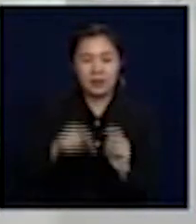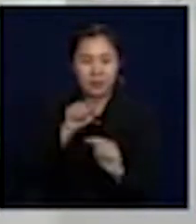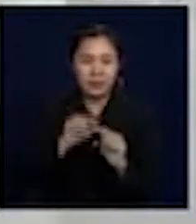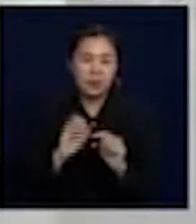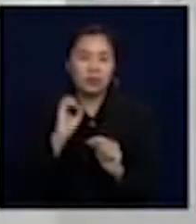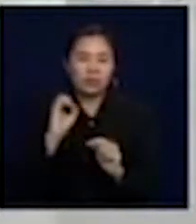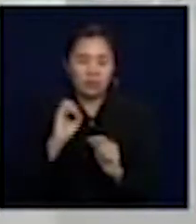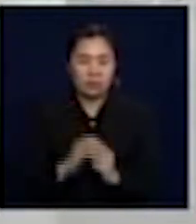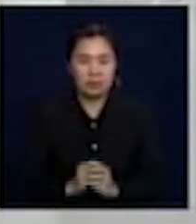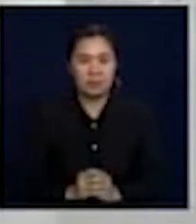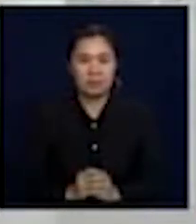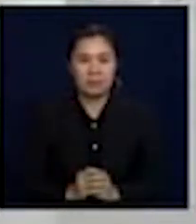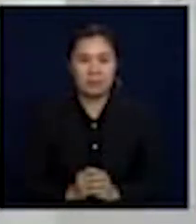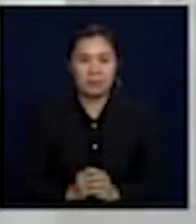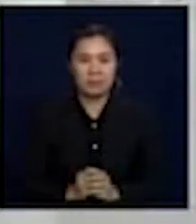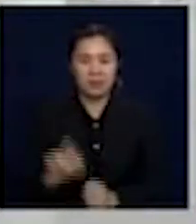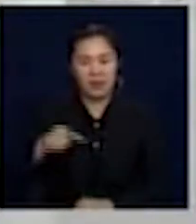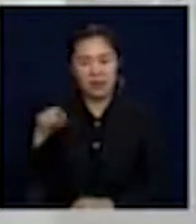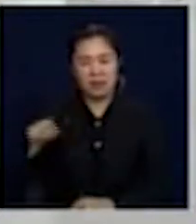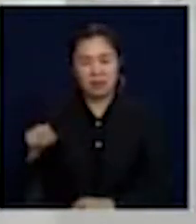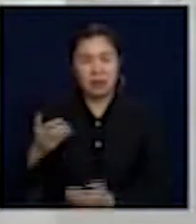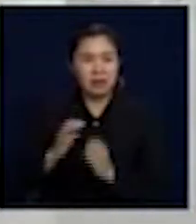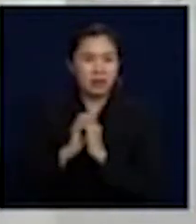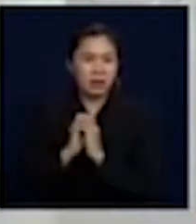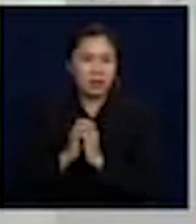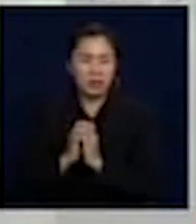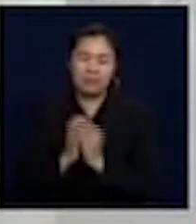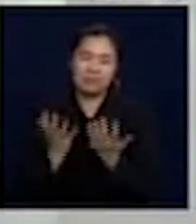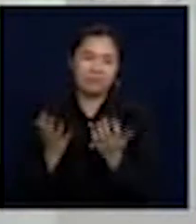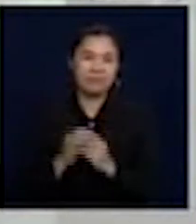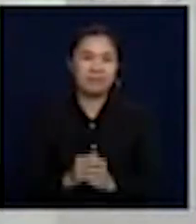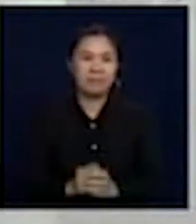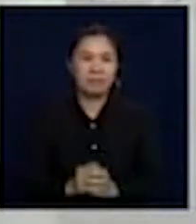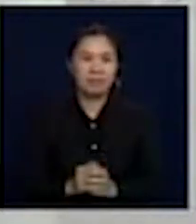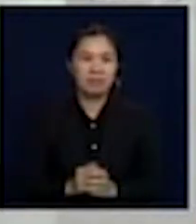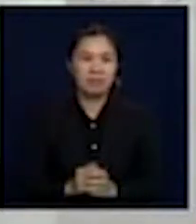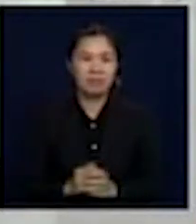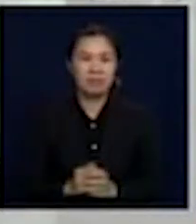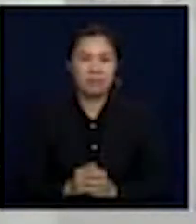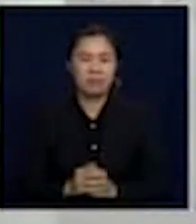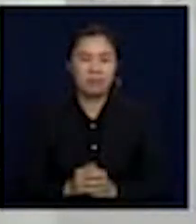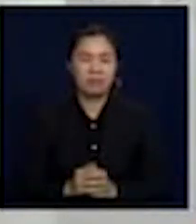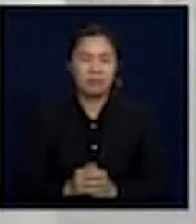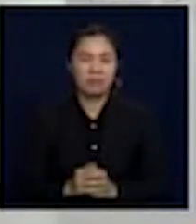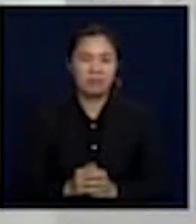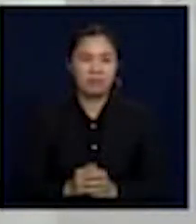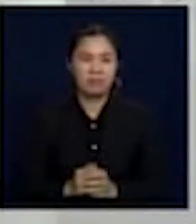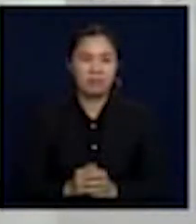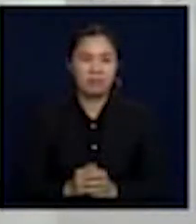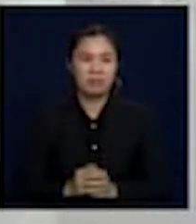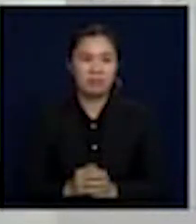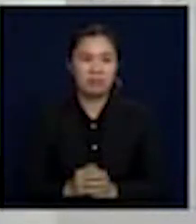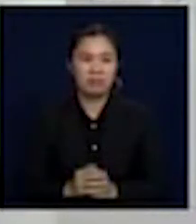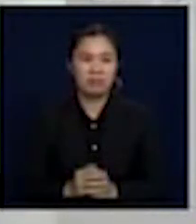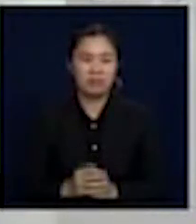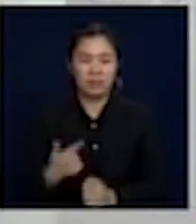ดไม่มีเหตุผลฮะที่จะสั่งซื้อจากประเทศจีนส่วนโรงงานคือเขาลอยตัวบริษัทลอยตัวว่าเขาสั่งมาจากประเทศมาเลเซียเ